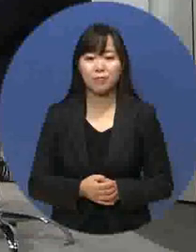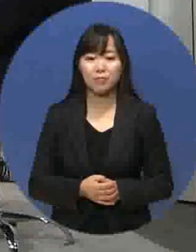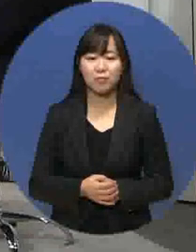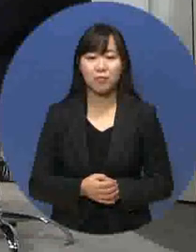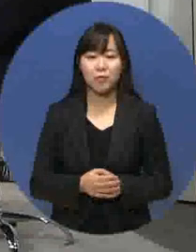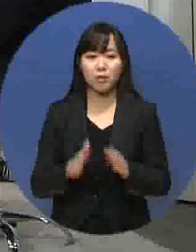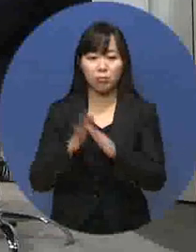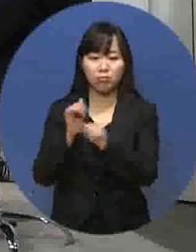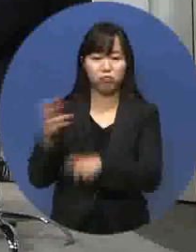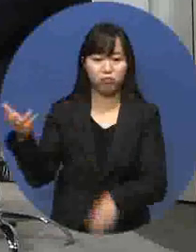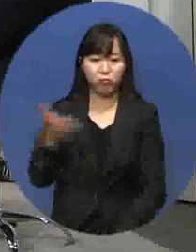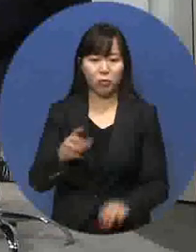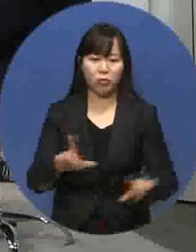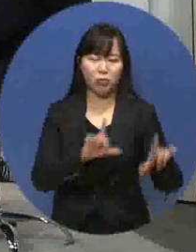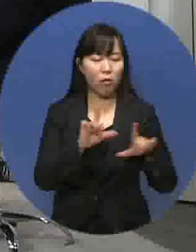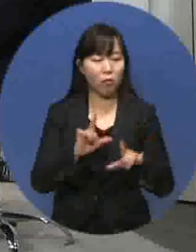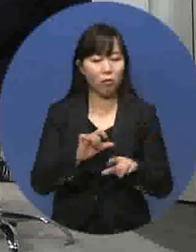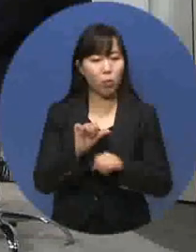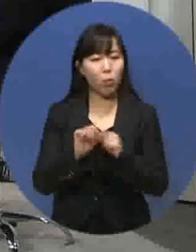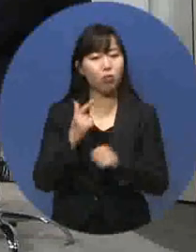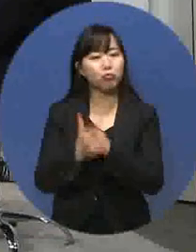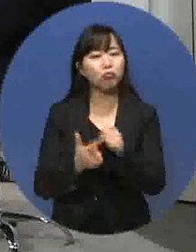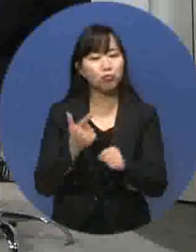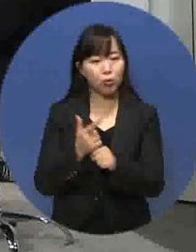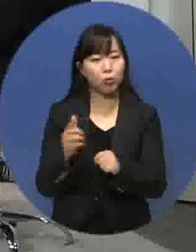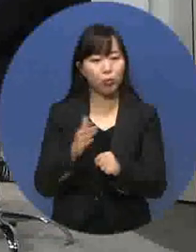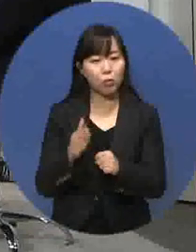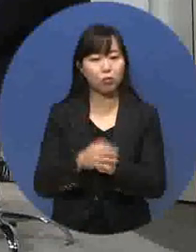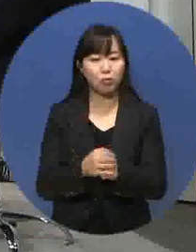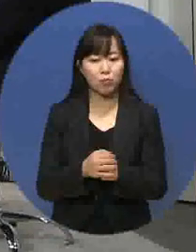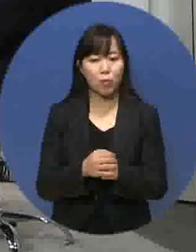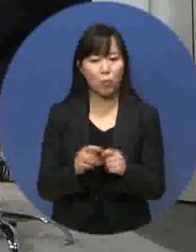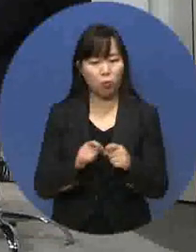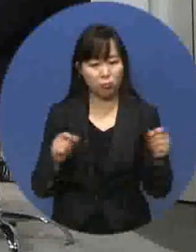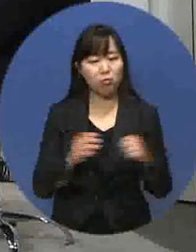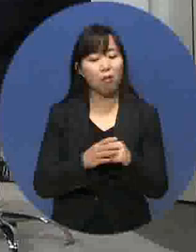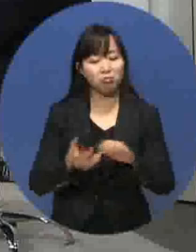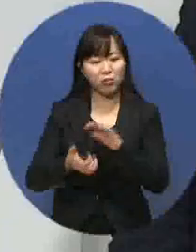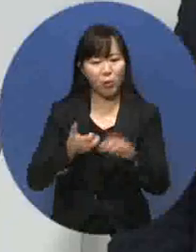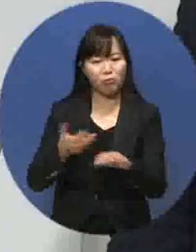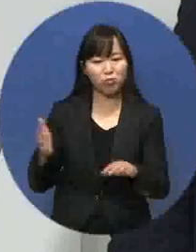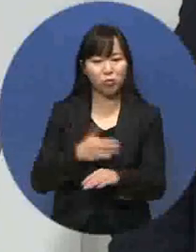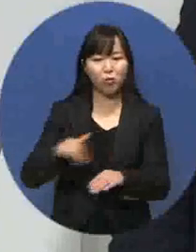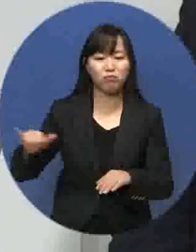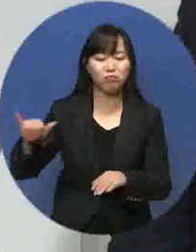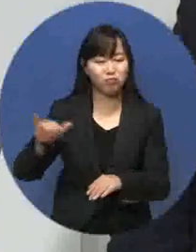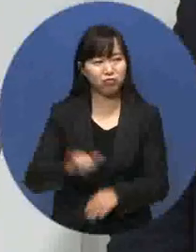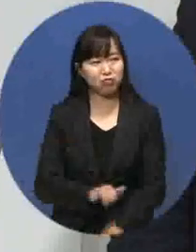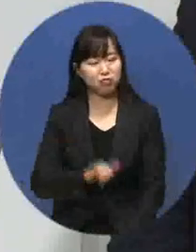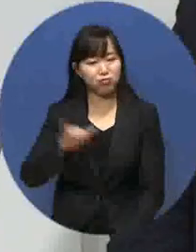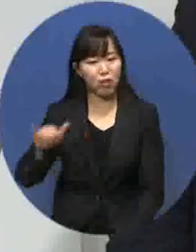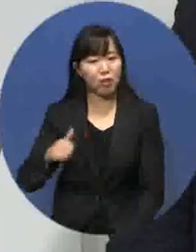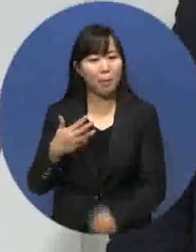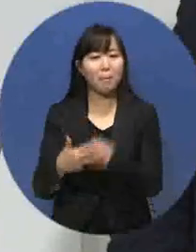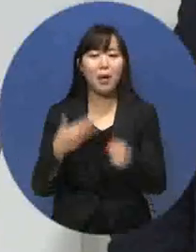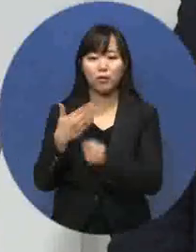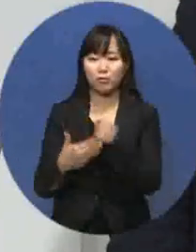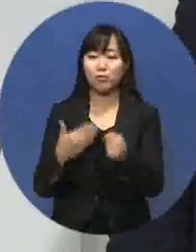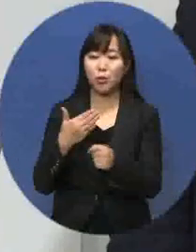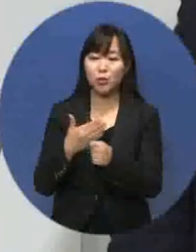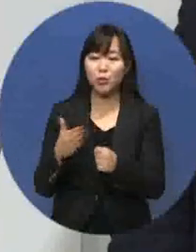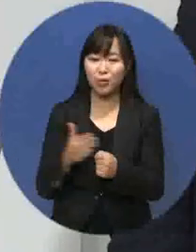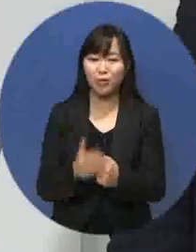주소지 옮겨서 살고만 한 걸 한 6년, 5년 정도 됐고요. 많이 됐네. 그 전부터 이제 왔다 갔다 하면서 한 걸 한 8, 9년 된 것